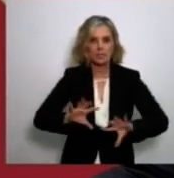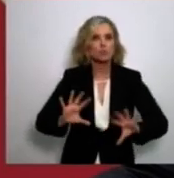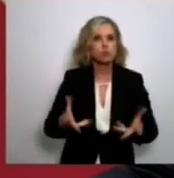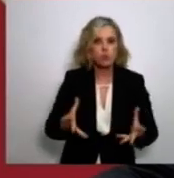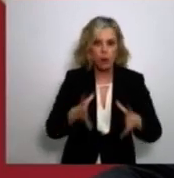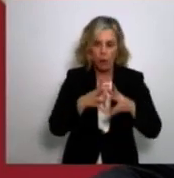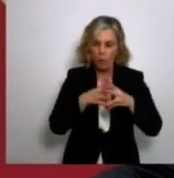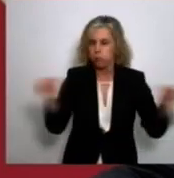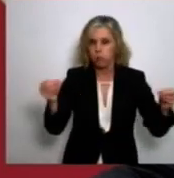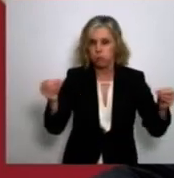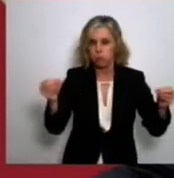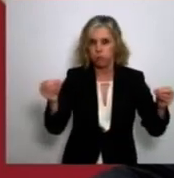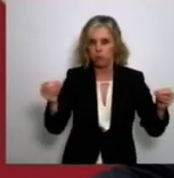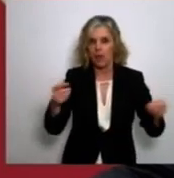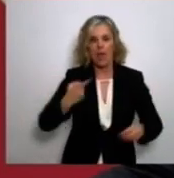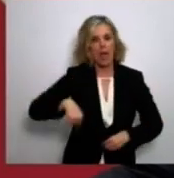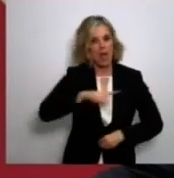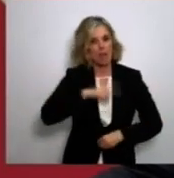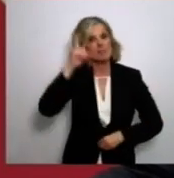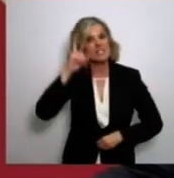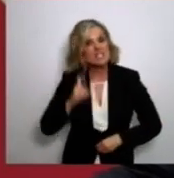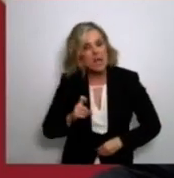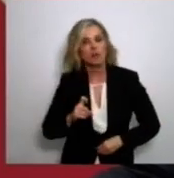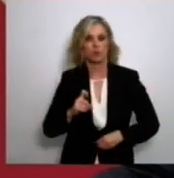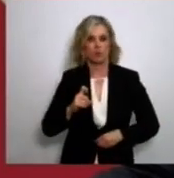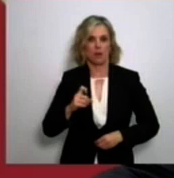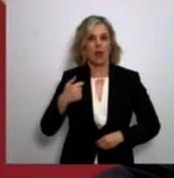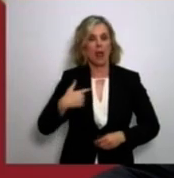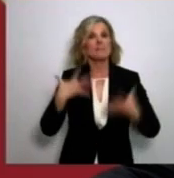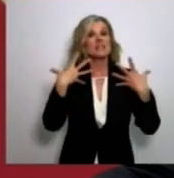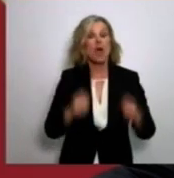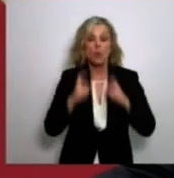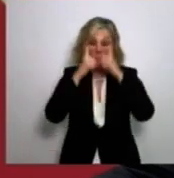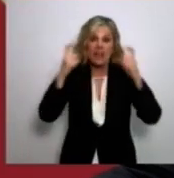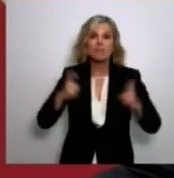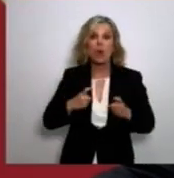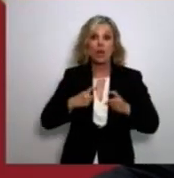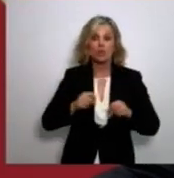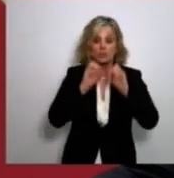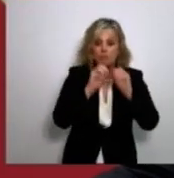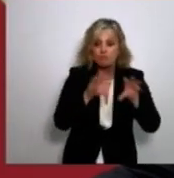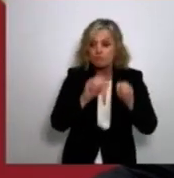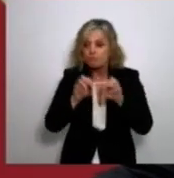Εμείς είμαστε που ξέρουμε πώς είναι η Ελλάδα. Εμείς έχουμε την υποχρέωση αυτή τη γνώση να την περάσουμε στα Ελληνόπουλα.